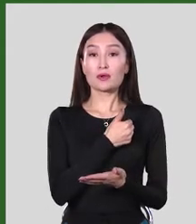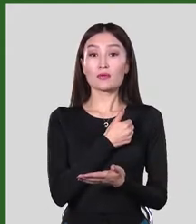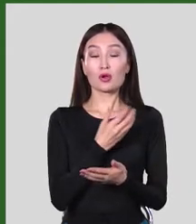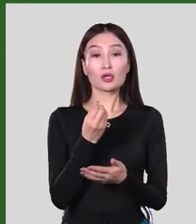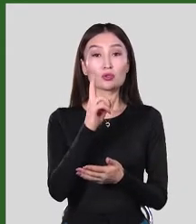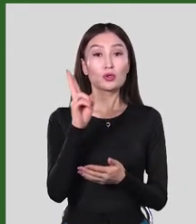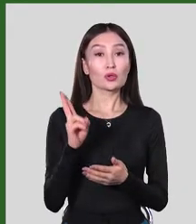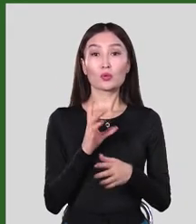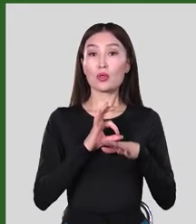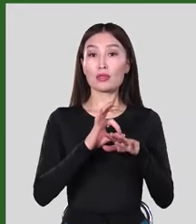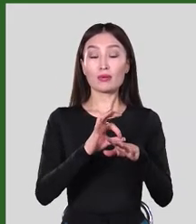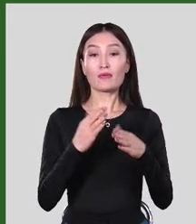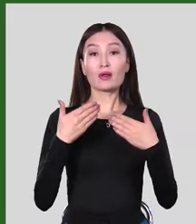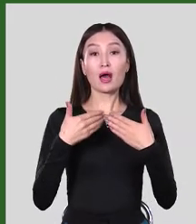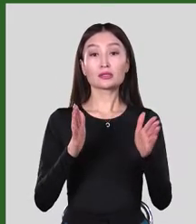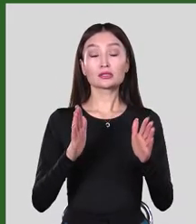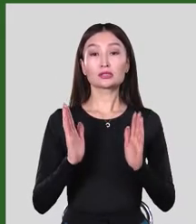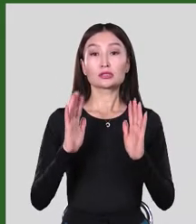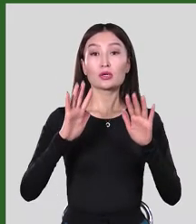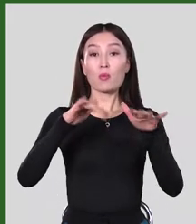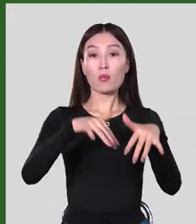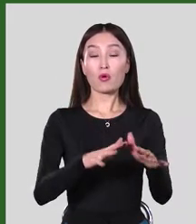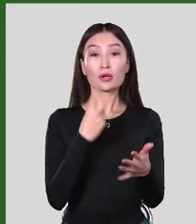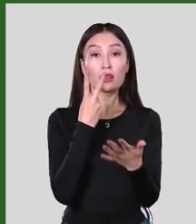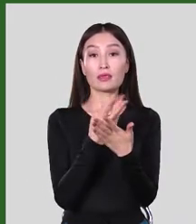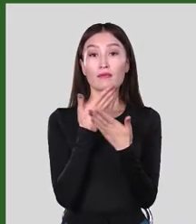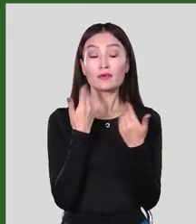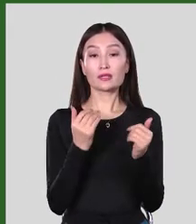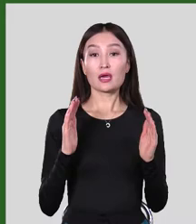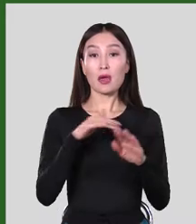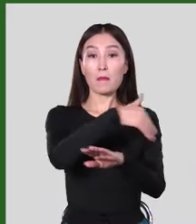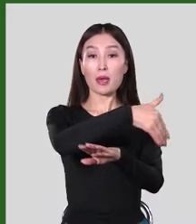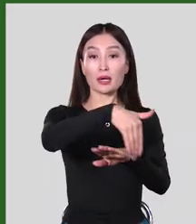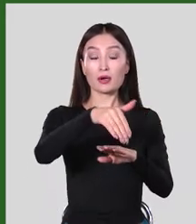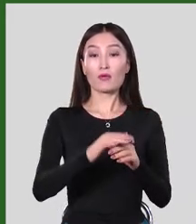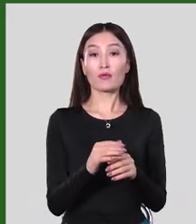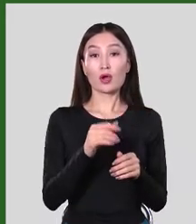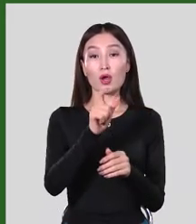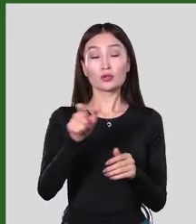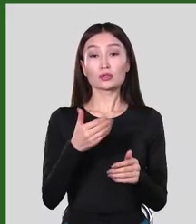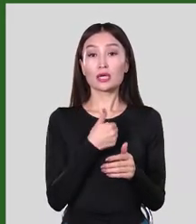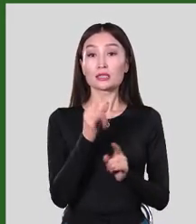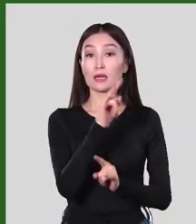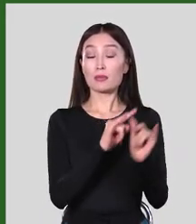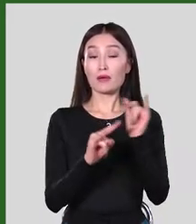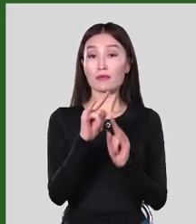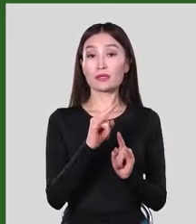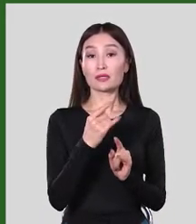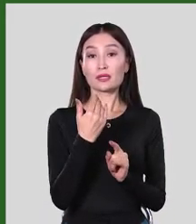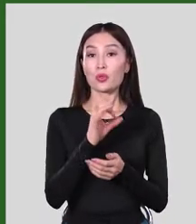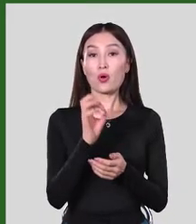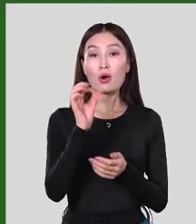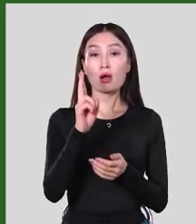еще никто не проводил в открытом море, не видя берегов. Моряки пытались вынудить адмирала повернуть назад,